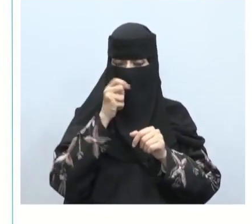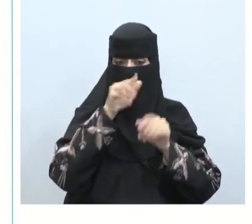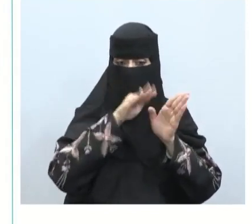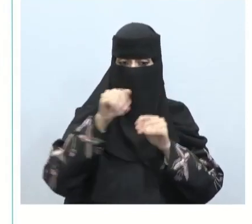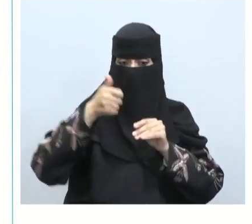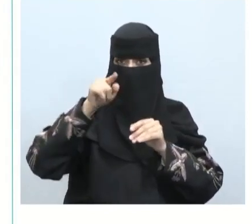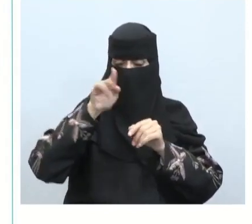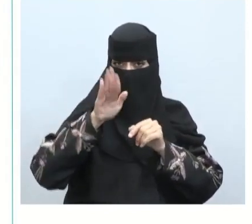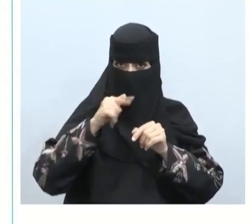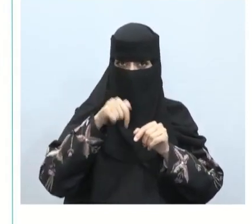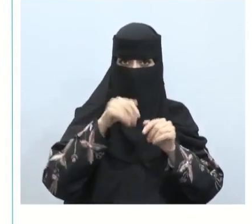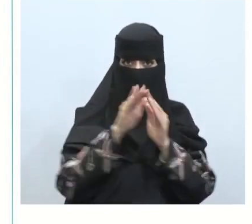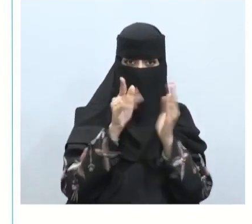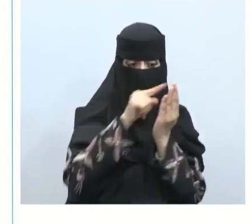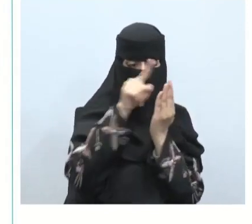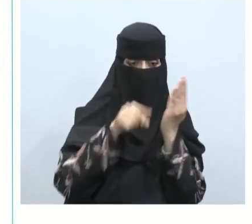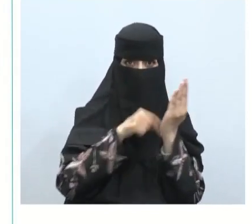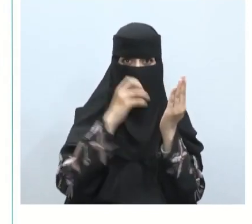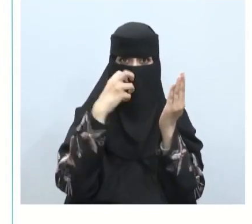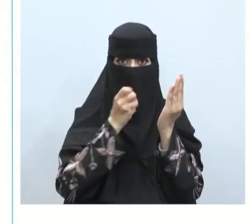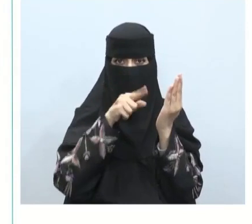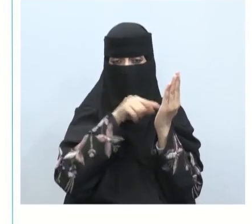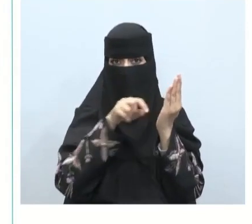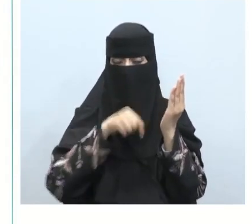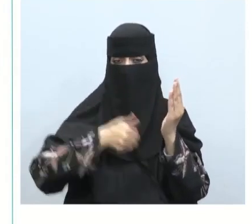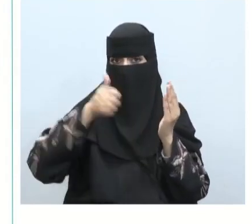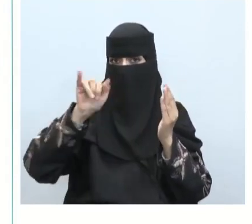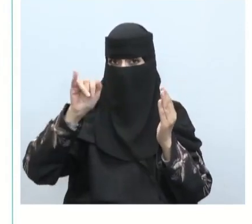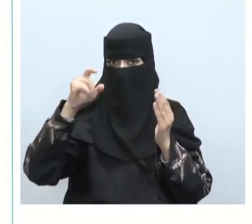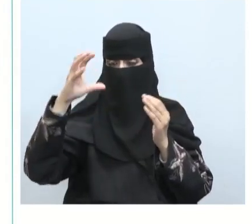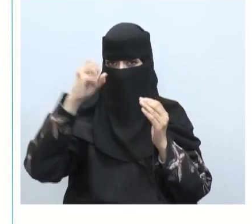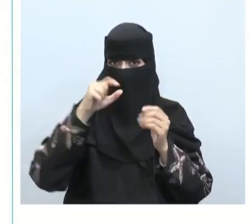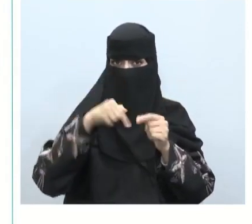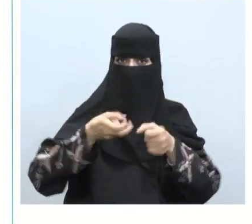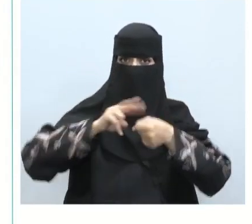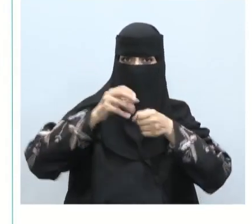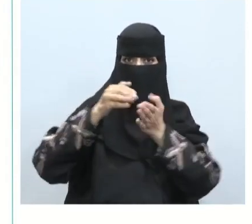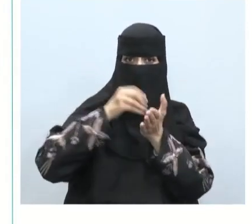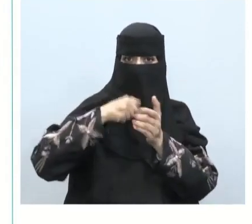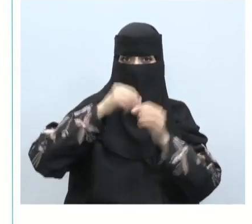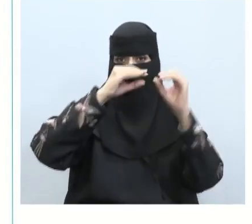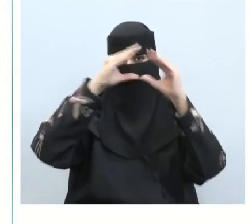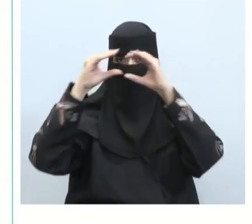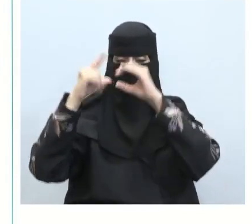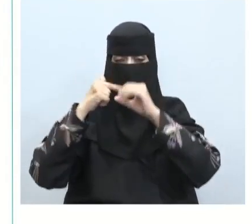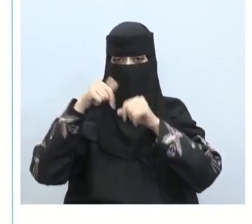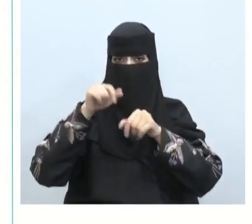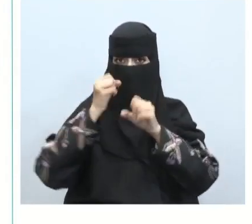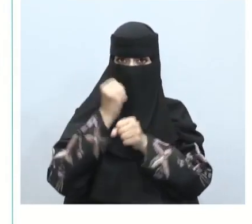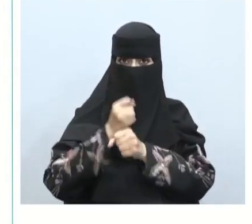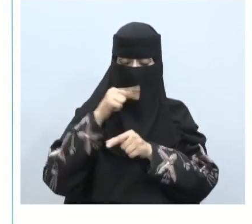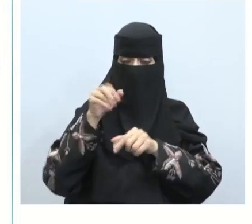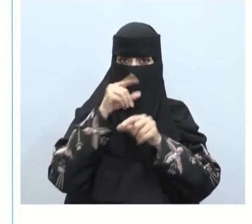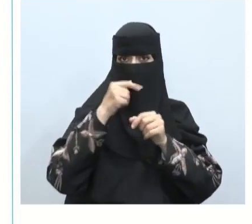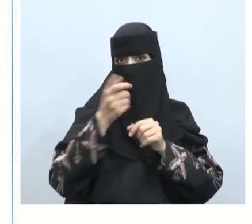كان لديك جهاز ابل يمكنك استخدام اي كلاود للتخزين واستعاده ملفاتك سحابيا يثبت اي